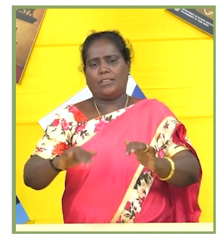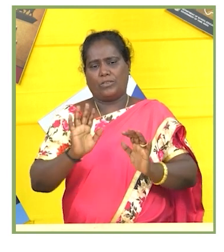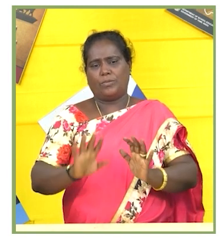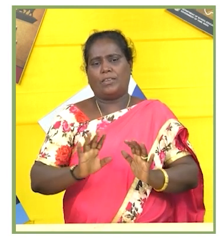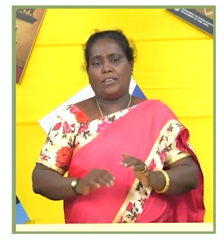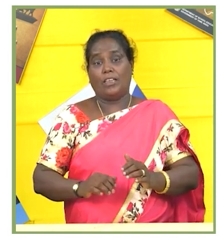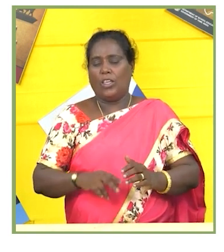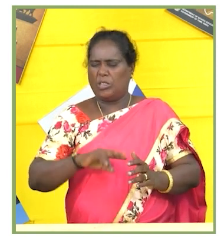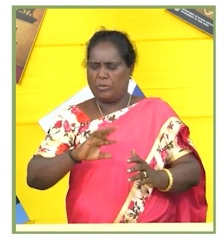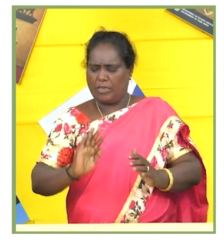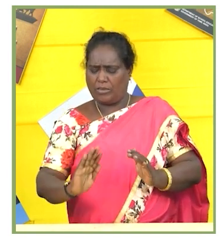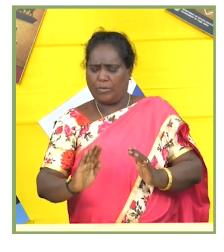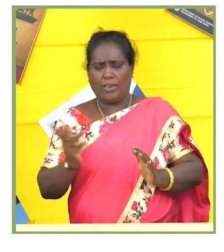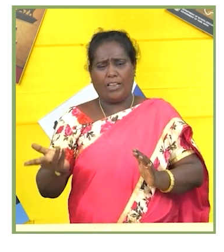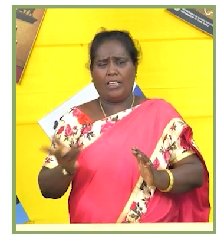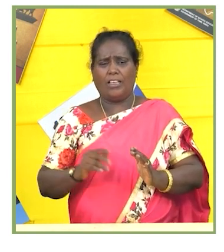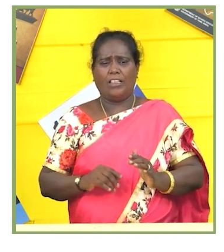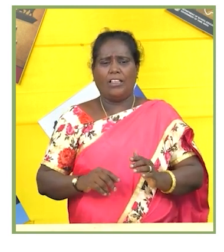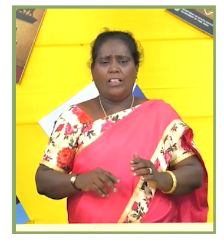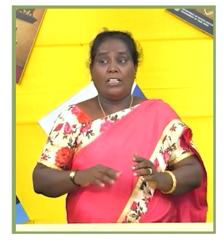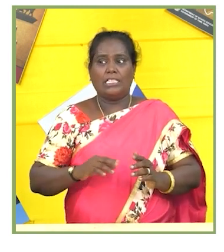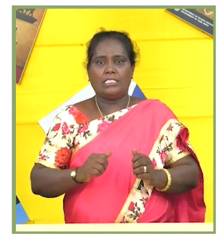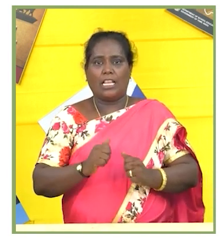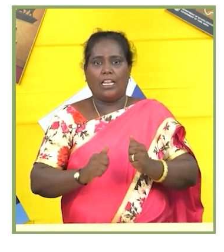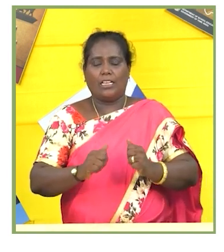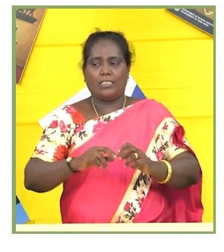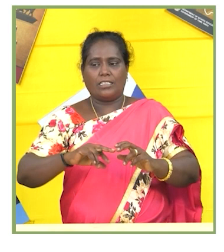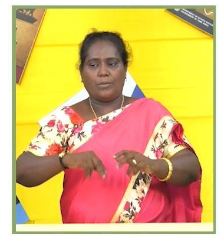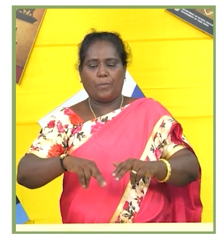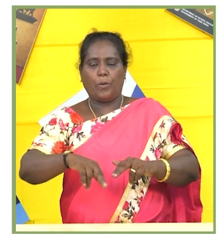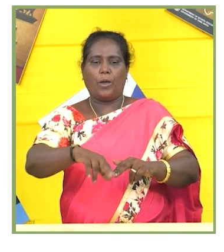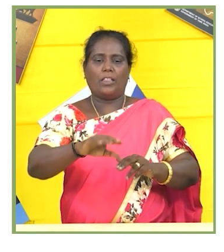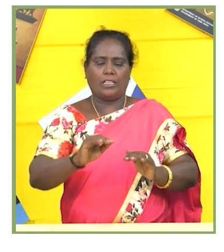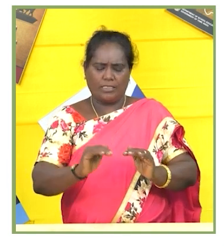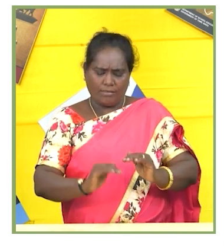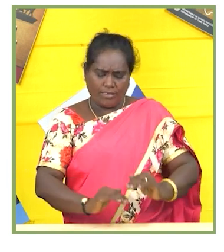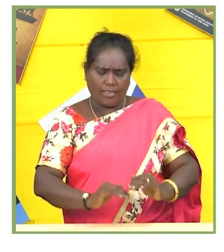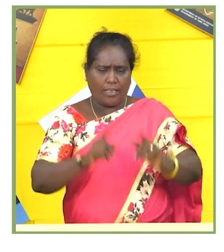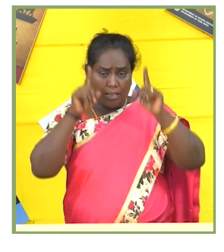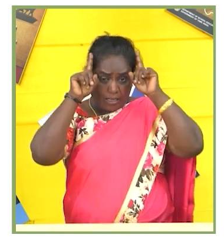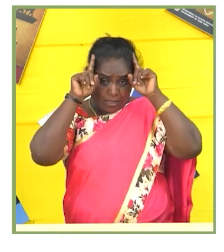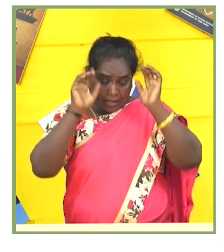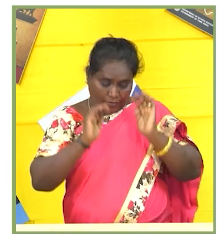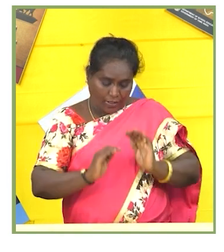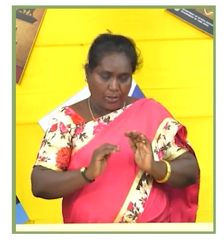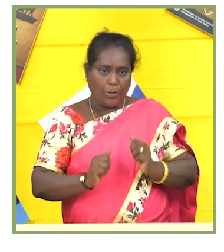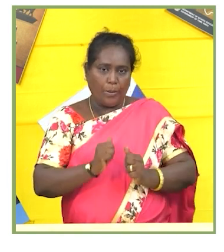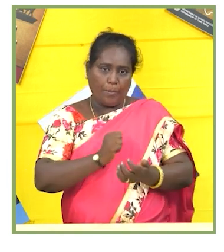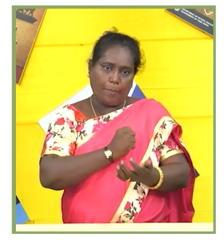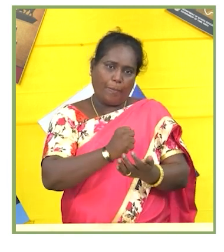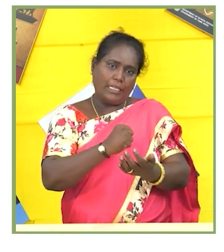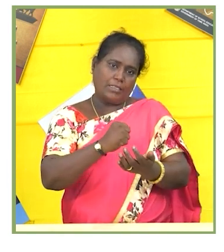இருக்க நீச்சல் பயிற்சியும் வீரர்கள் பெறுகின்றனர். இது மட்டுமன்றி ஜல்லிக்கட்டிற்கு செல்லாத